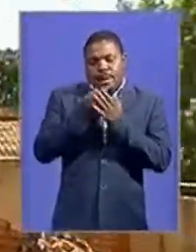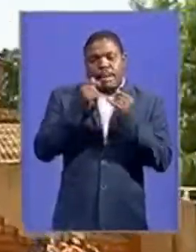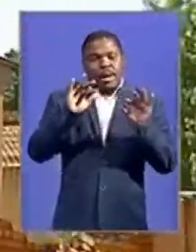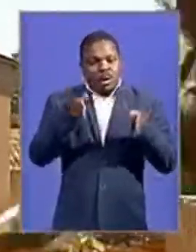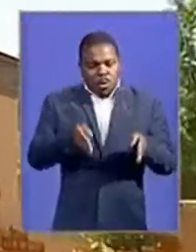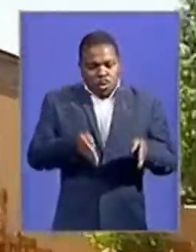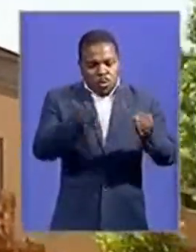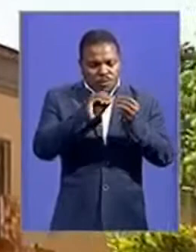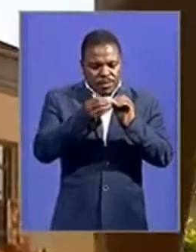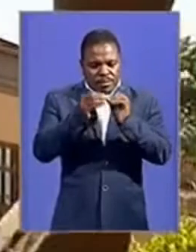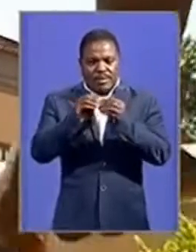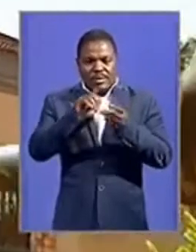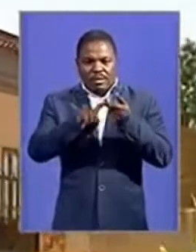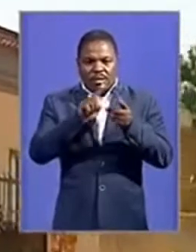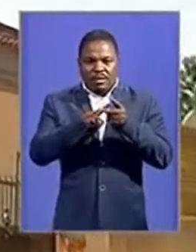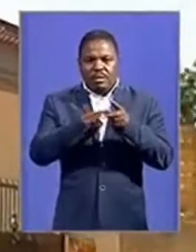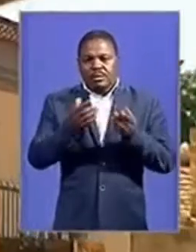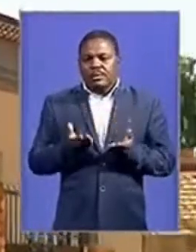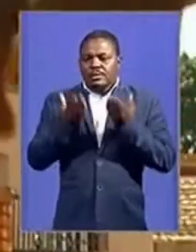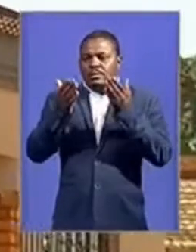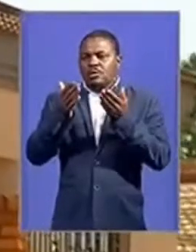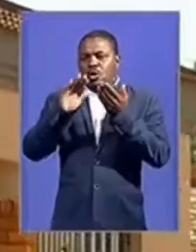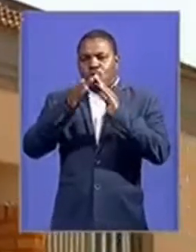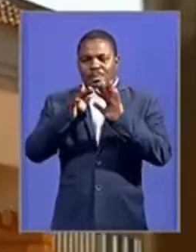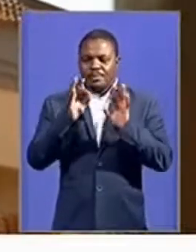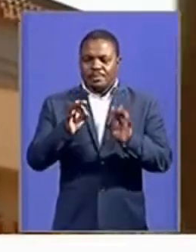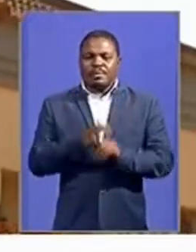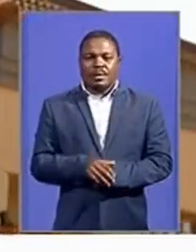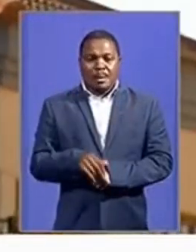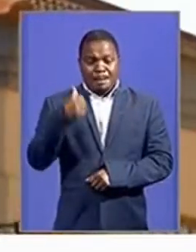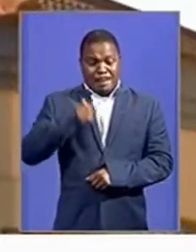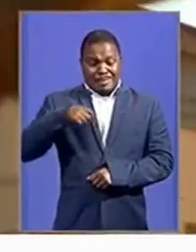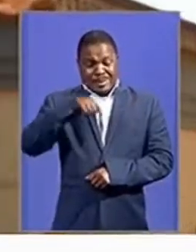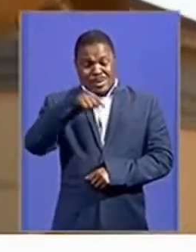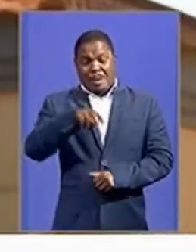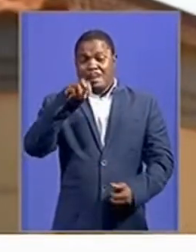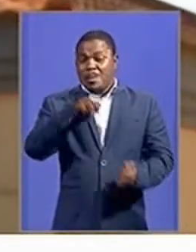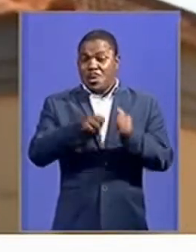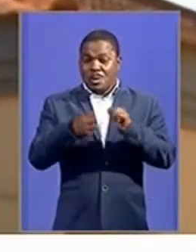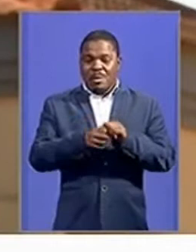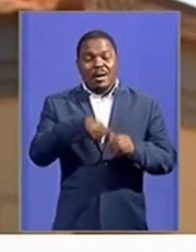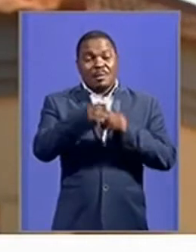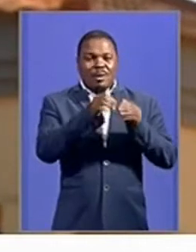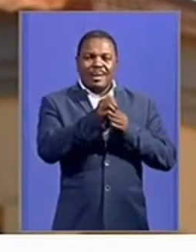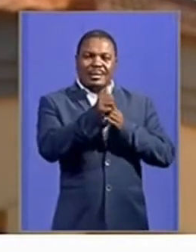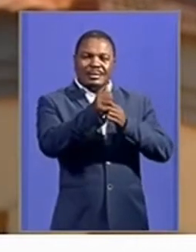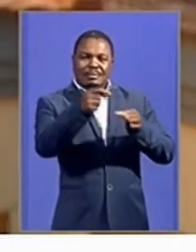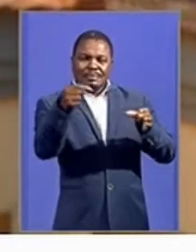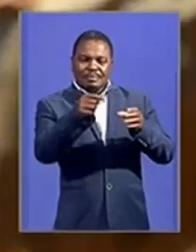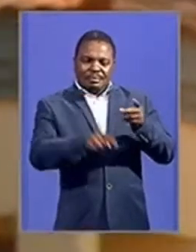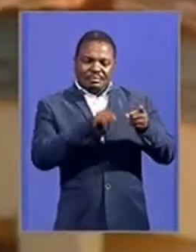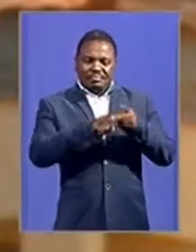ditsela e le ka go le lengwe ge ba efa setšhaba ditirelo tša motheo. Masepala wo o na le mathata a go amana le boetapele ka go le lengwe